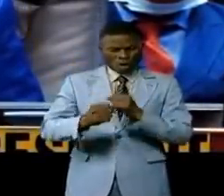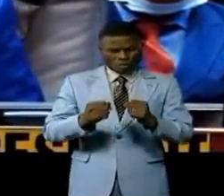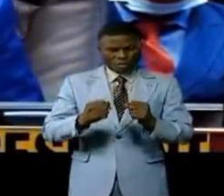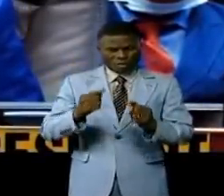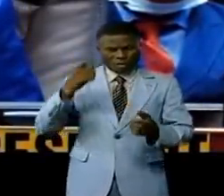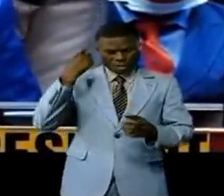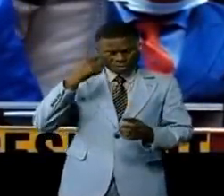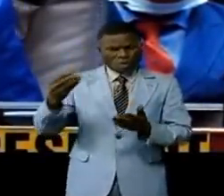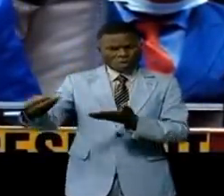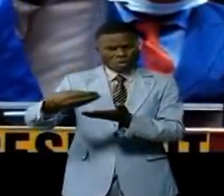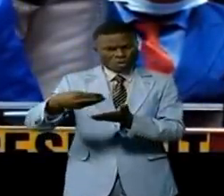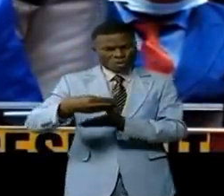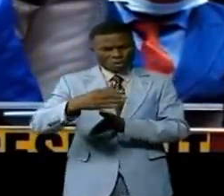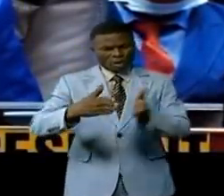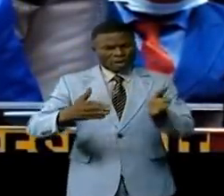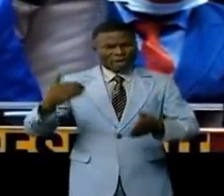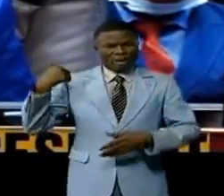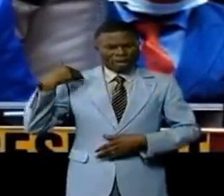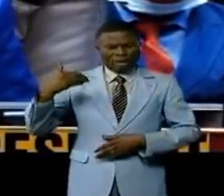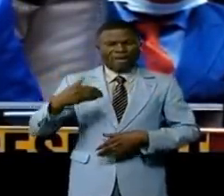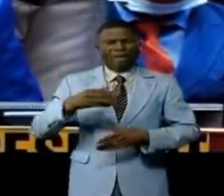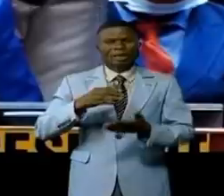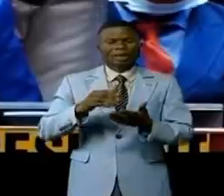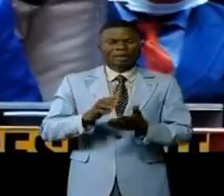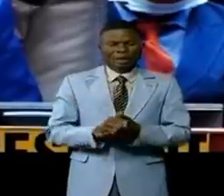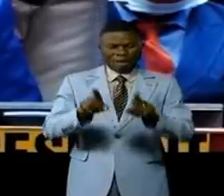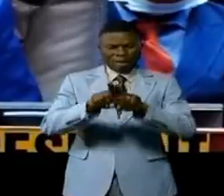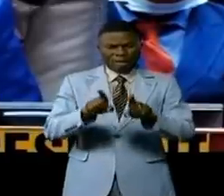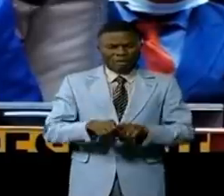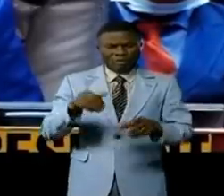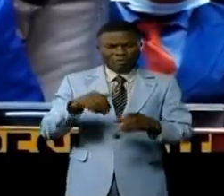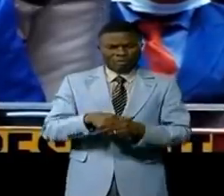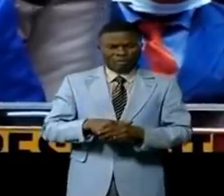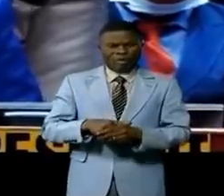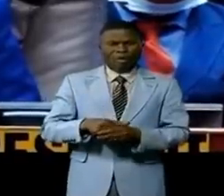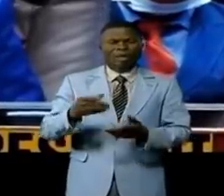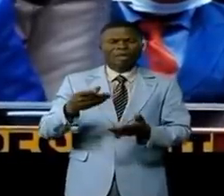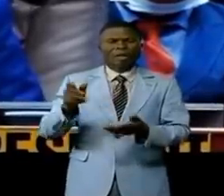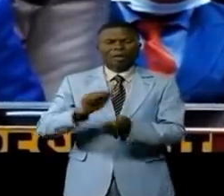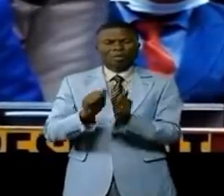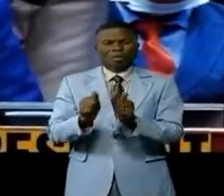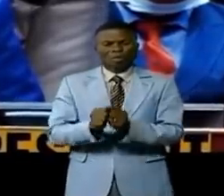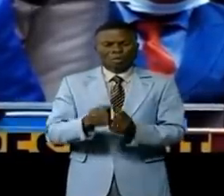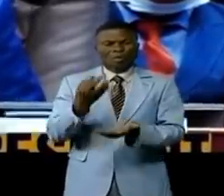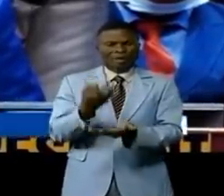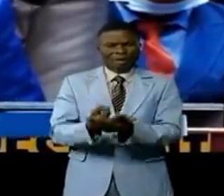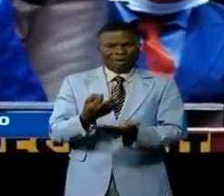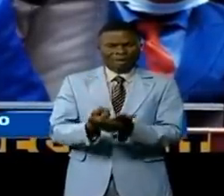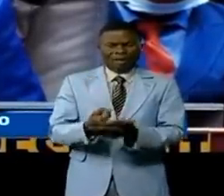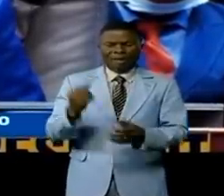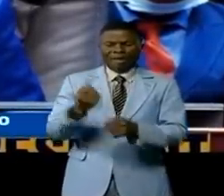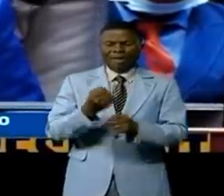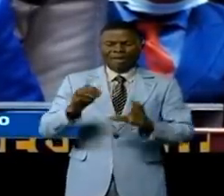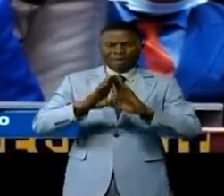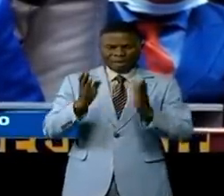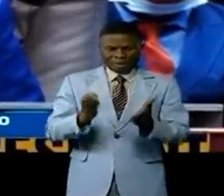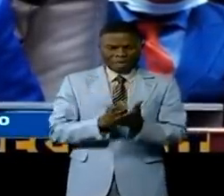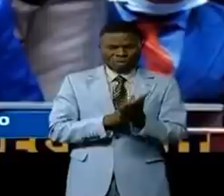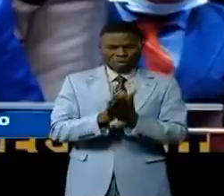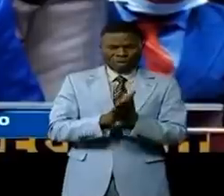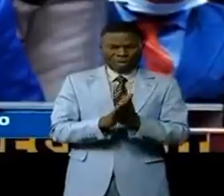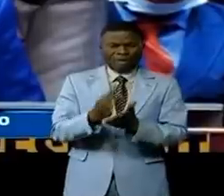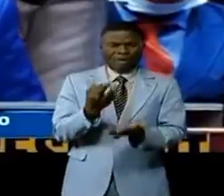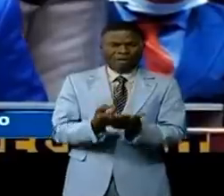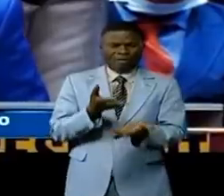la mobilisation optimale des recettes à travers les régies financières et tous les services d'assiette.